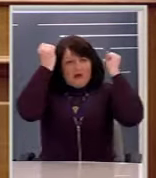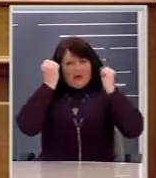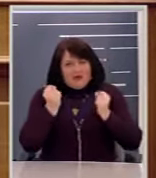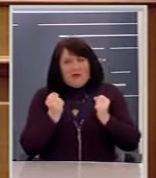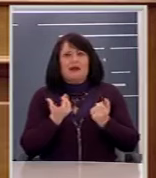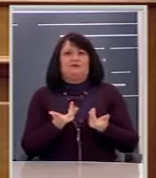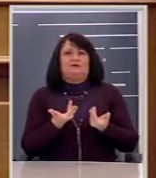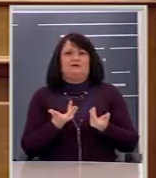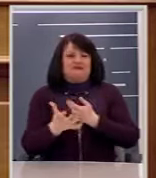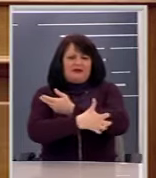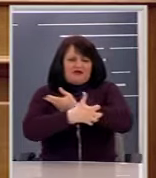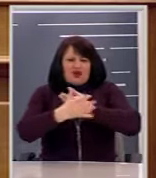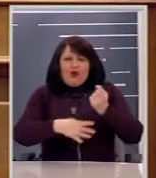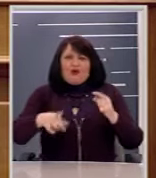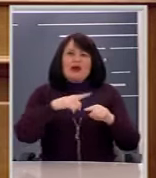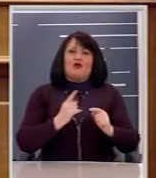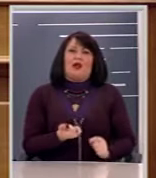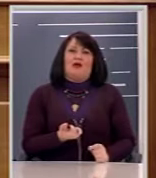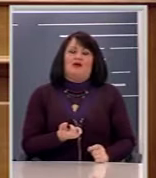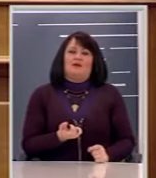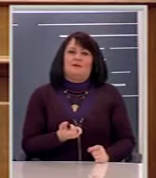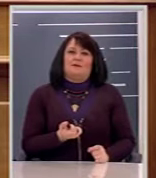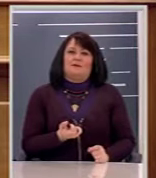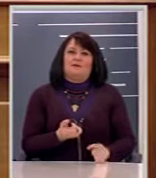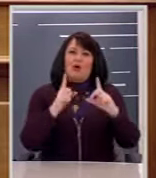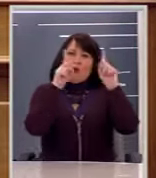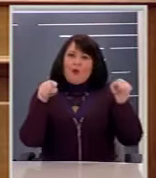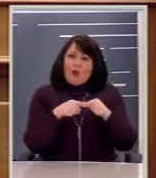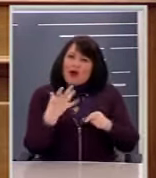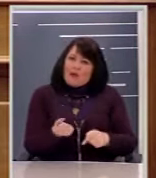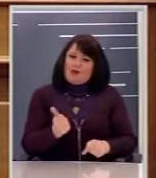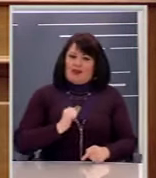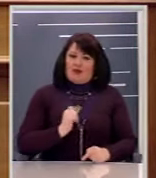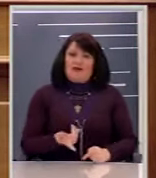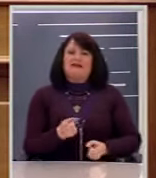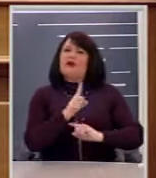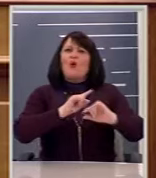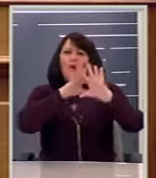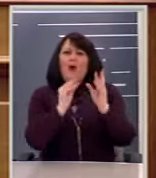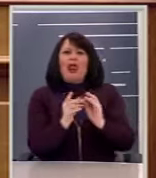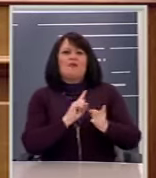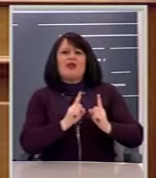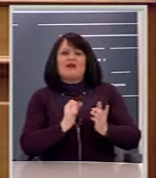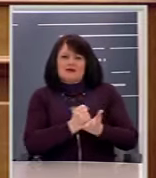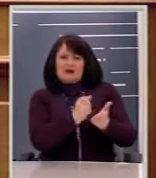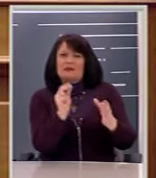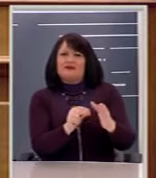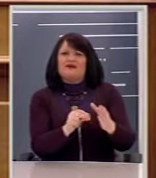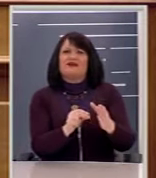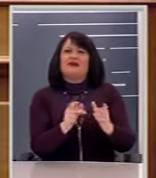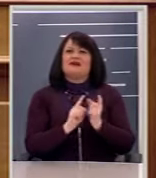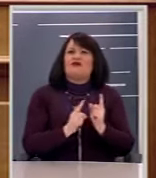να οδηγήσουν στην εξαθλίωση τον ελληνικό λαό, τους ομολογιούχους. Ποιοι τα συμφώνησαν αυτά, ποιοι τα στήριξαν?